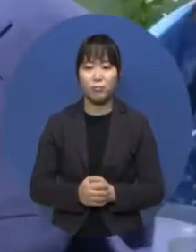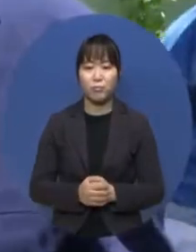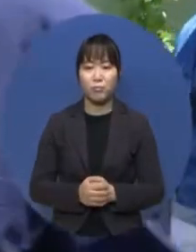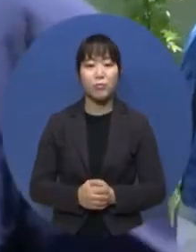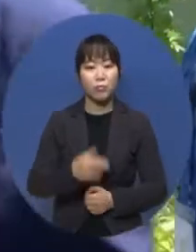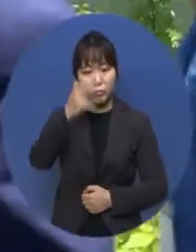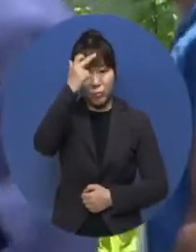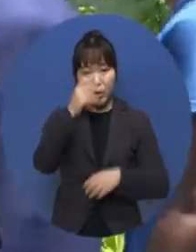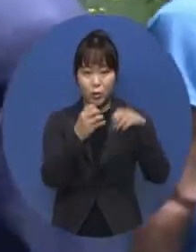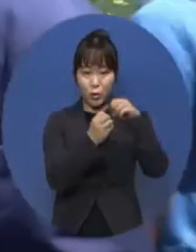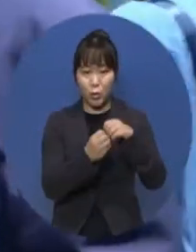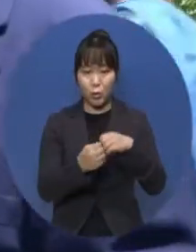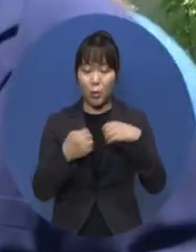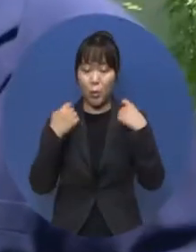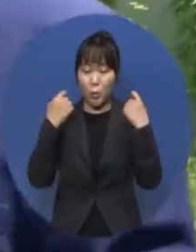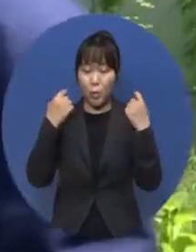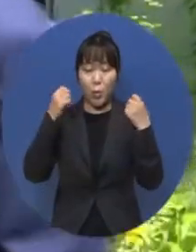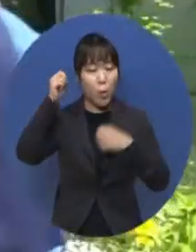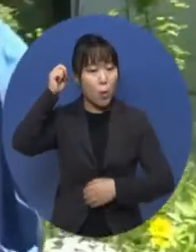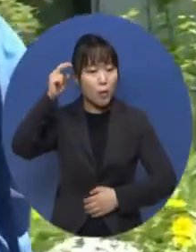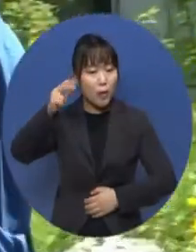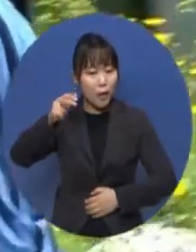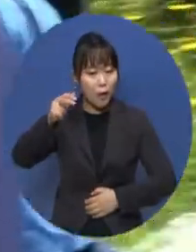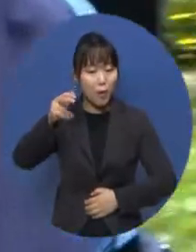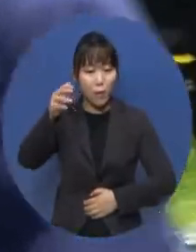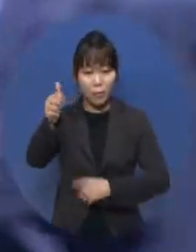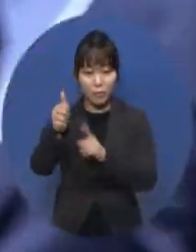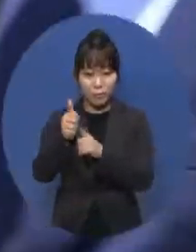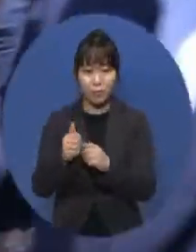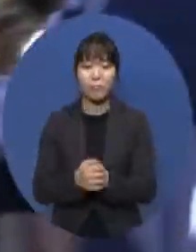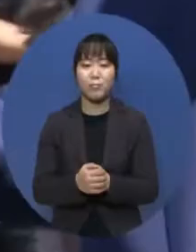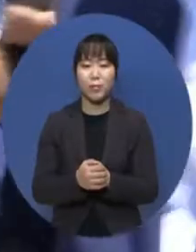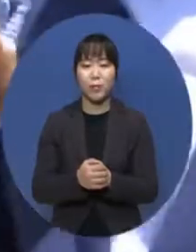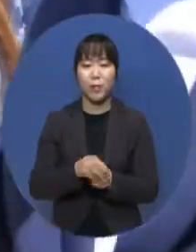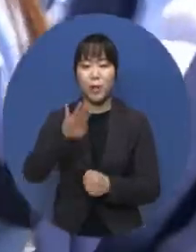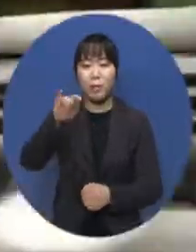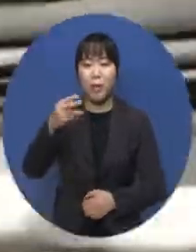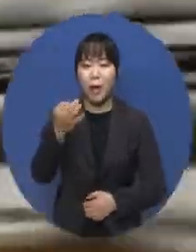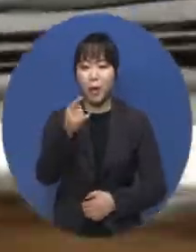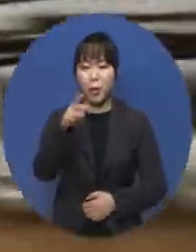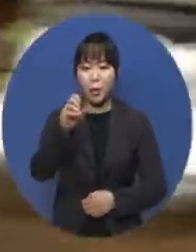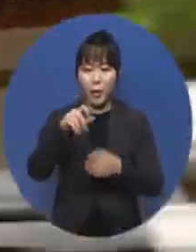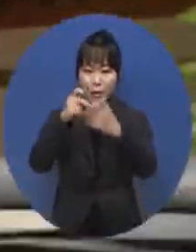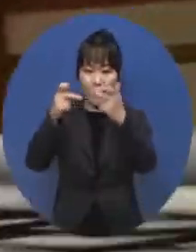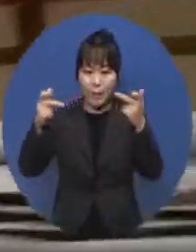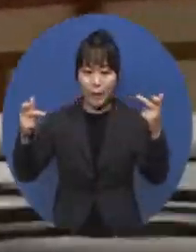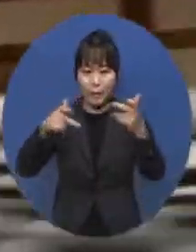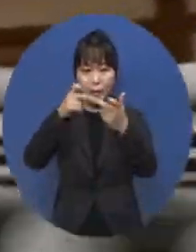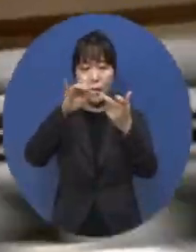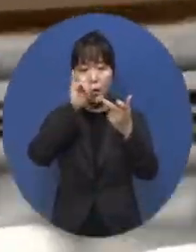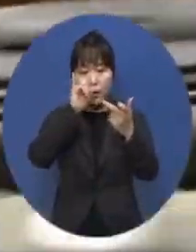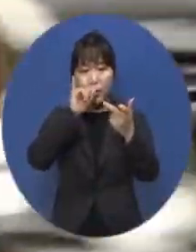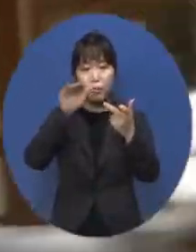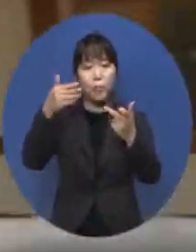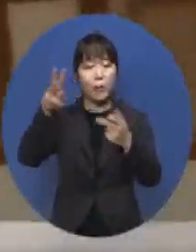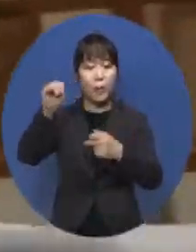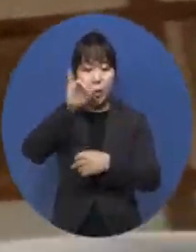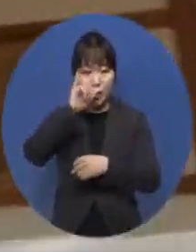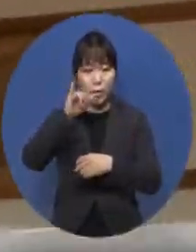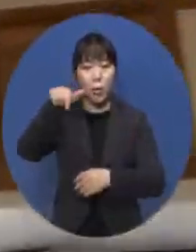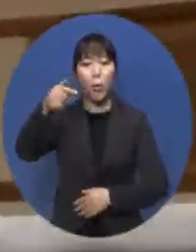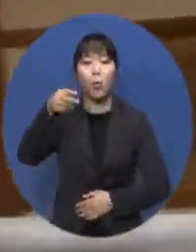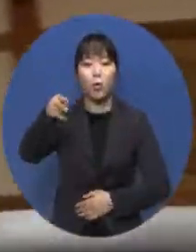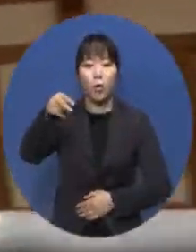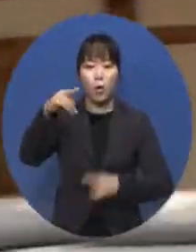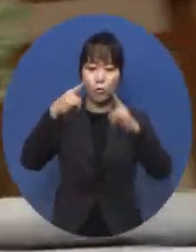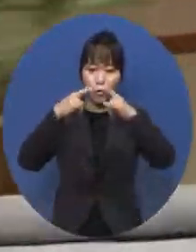최기옥 전통 한옥 관광호텔 고려궁 대표는 바랑산 해발 900m에 조성된 고려궁은 아름다운